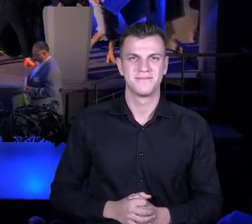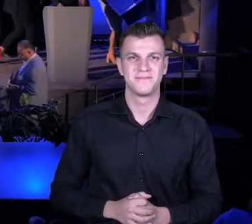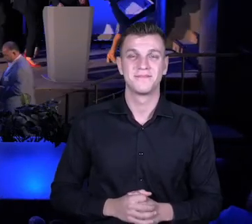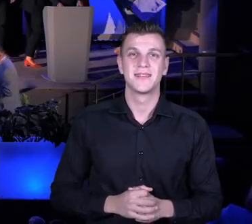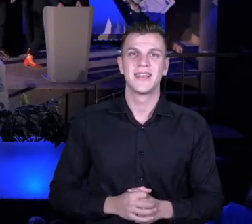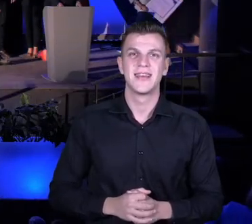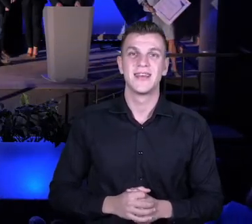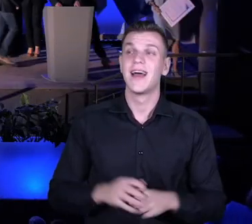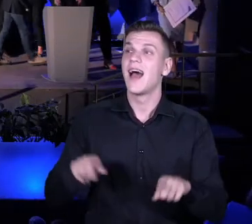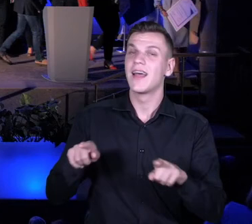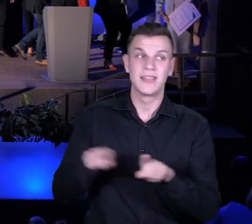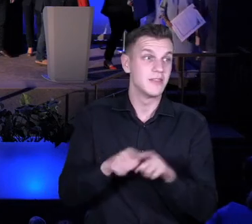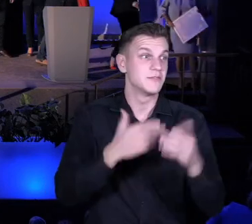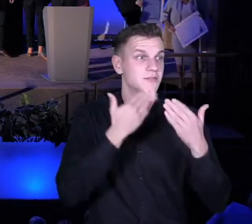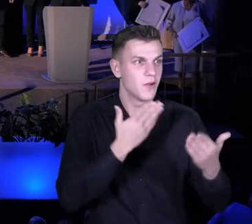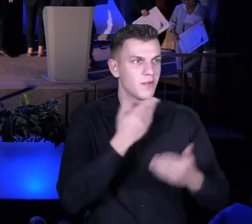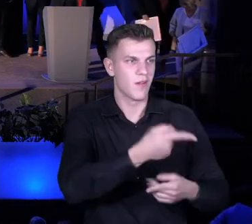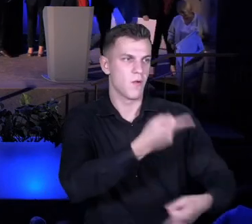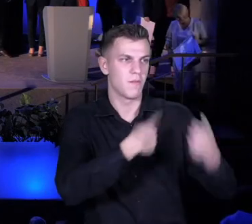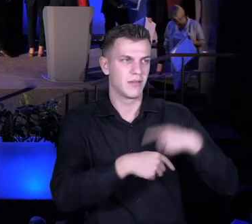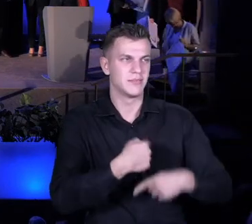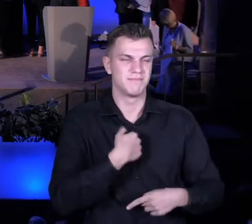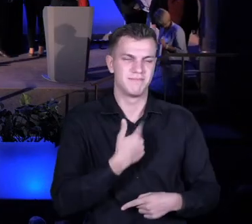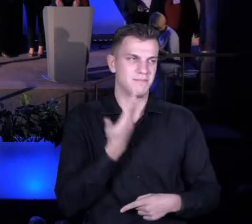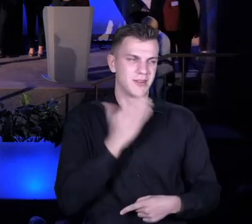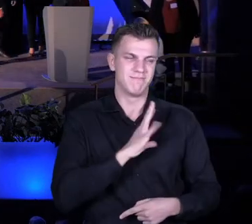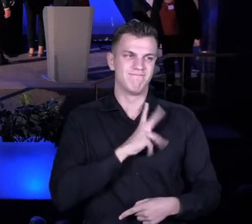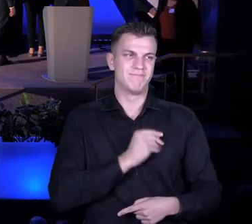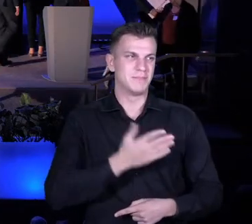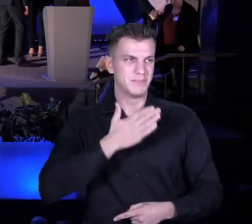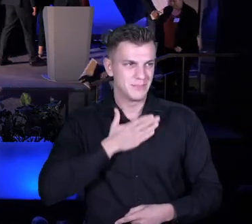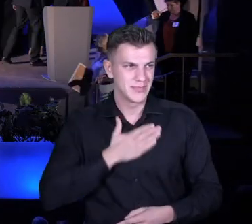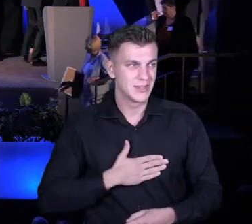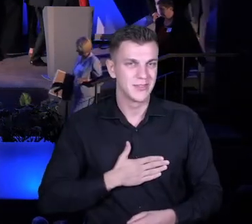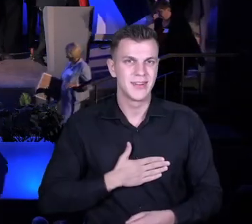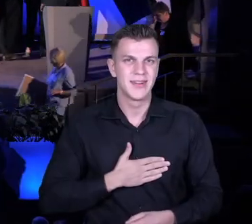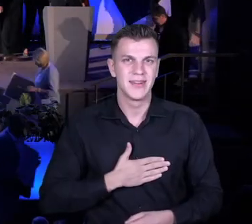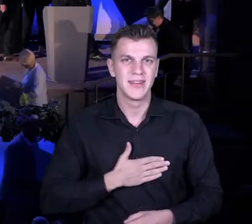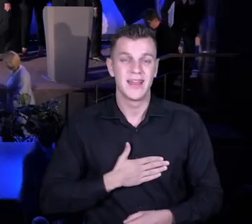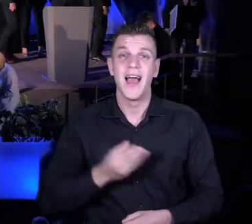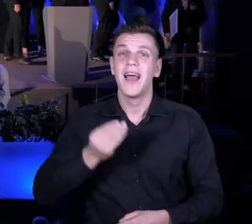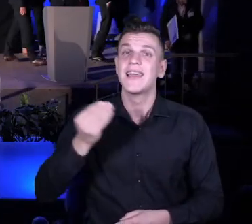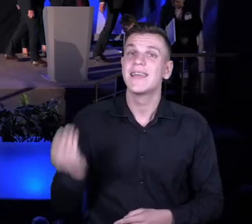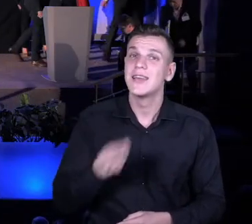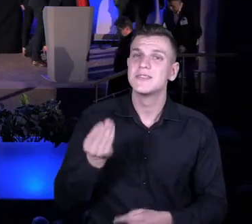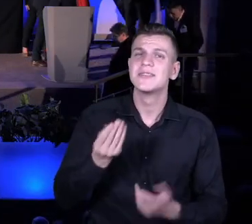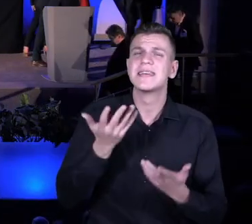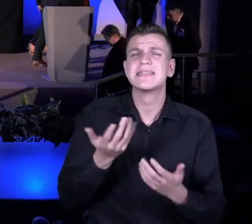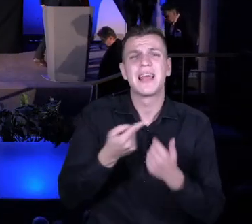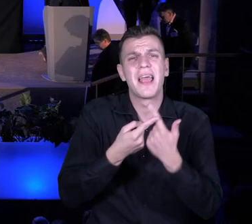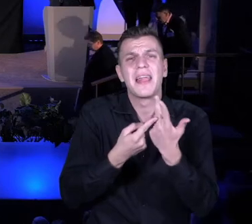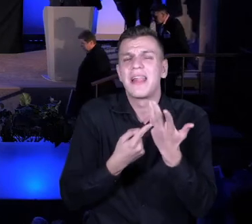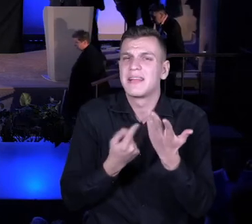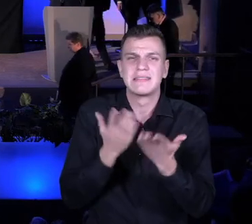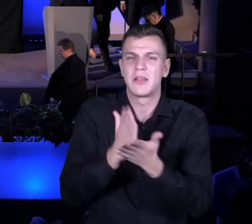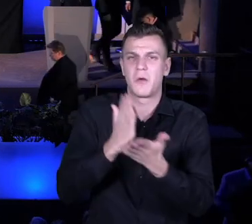też Grzegorzu za te słowa. To bardzo miłe zawsze, żeby to słyszeć. Bardzo miłe. Dzięki. Ja jeszcze tylko dosłownie kilka słów chciałbym